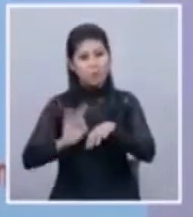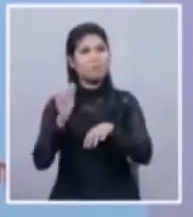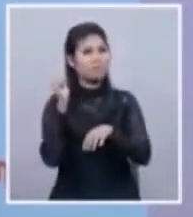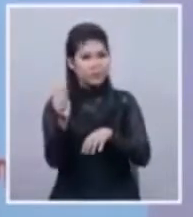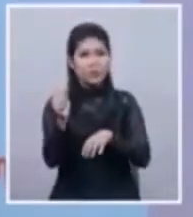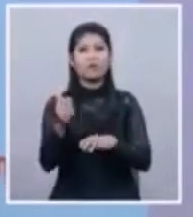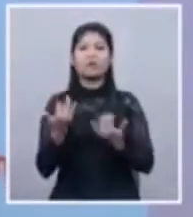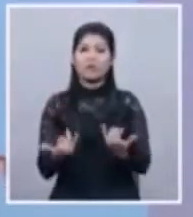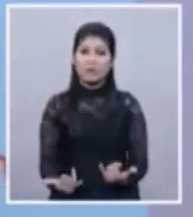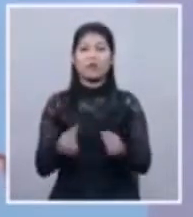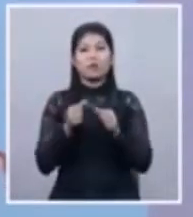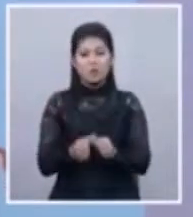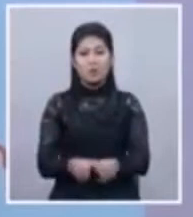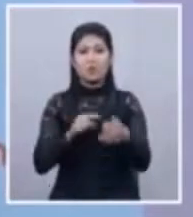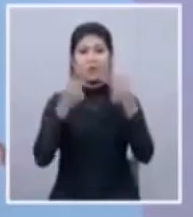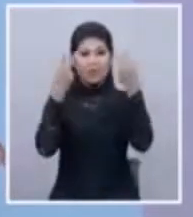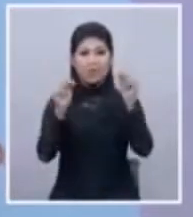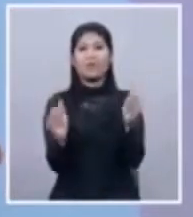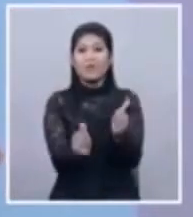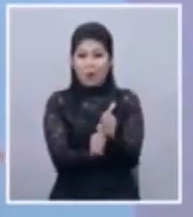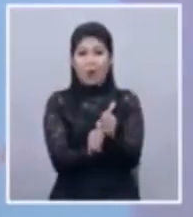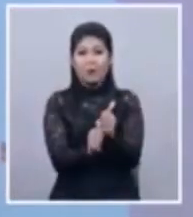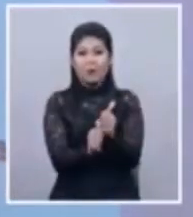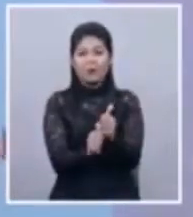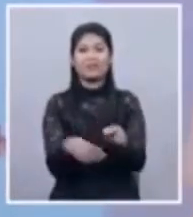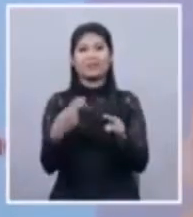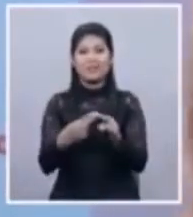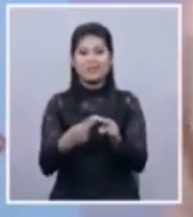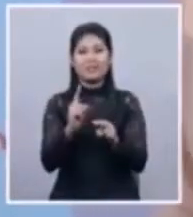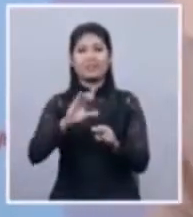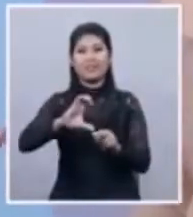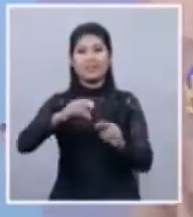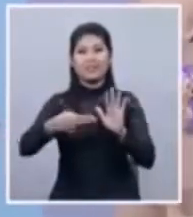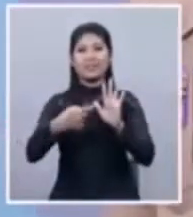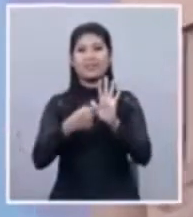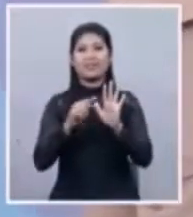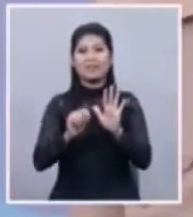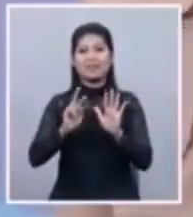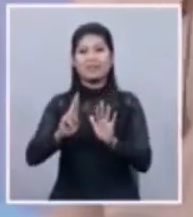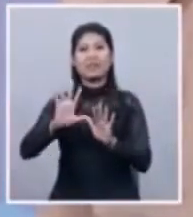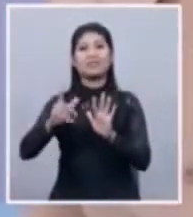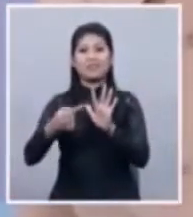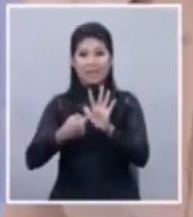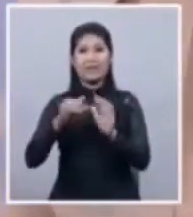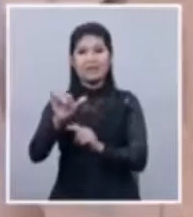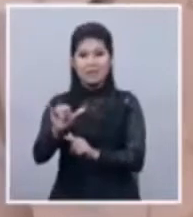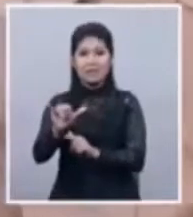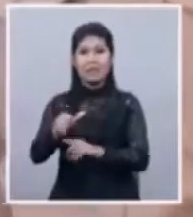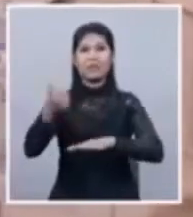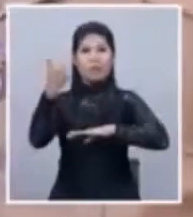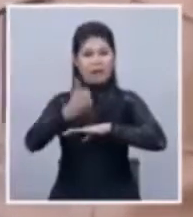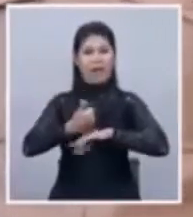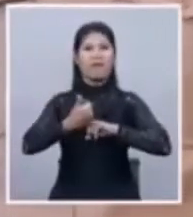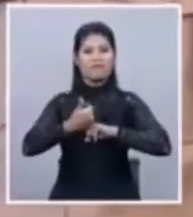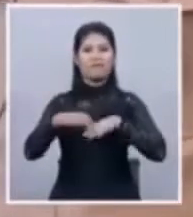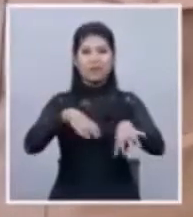พและวันนี้ค่ะดิฉันอยู่กับท่านรองนายกรัฐมนตรีนะคะท่านพลเอกชัดชัยสาริกัญญะซึ่งถือว่าเป็นหัวหน้าทีมในการที่จะปฏิ